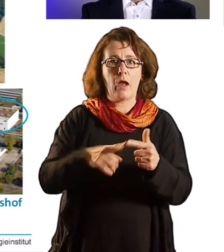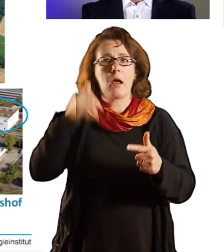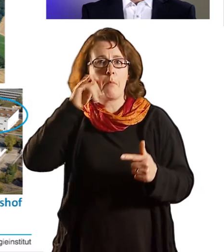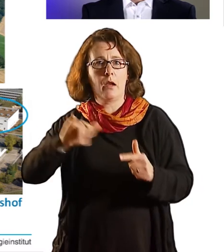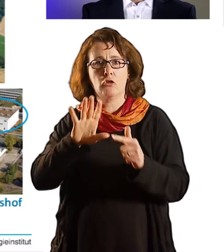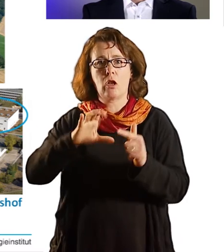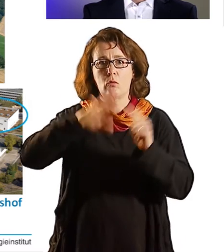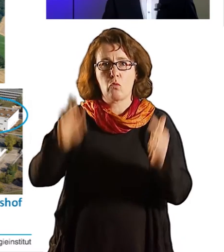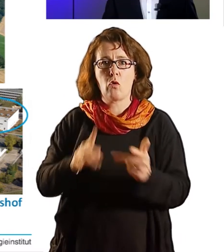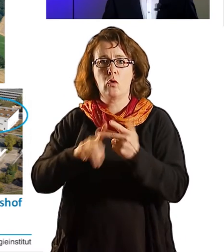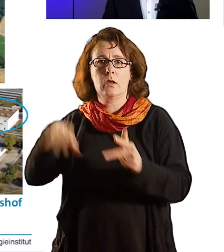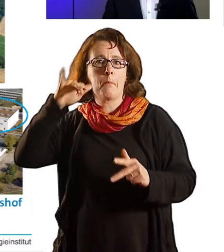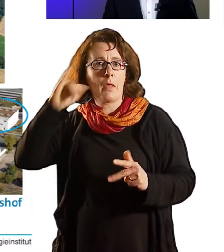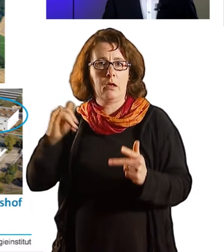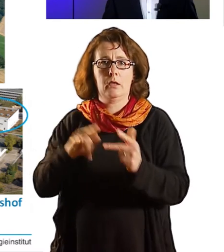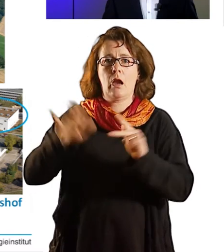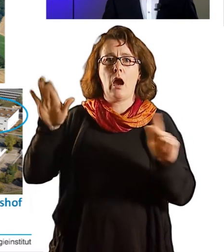und Berlin-Adlershof.